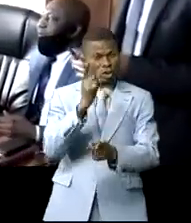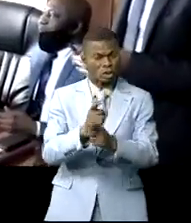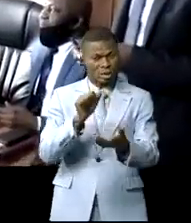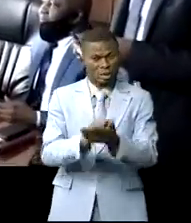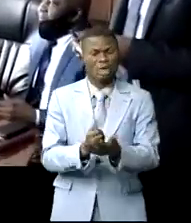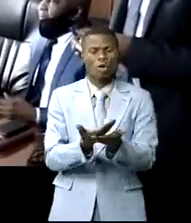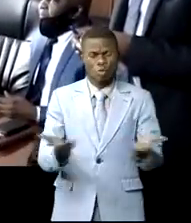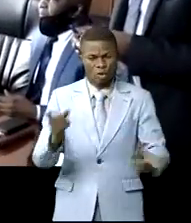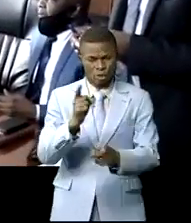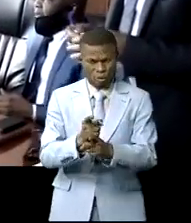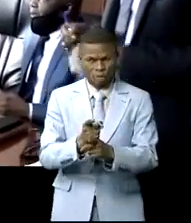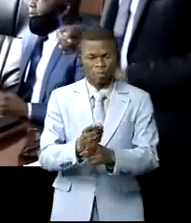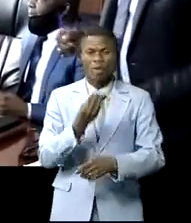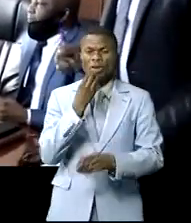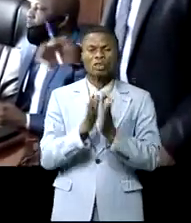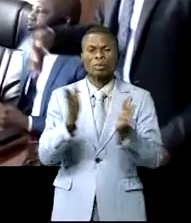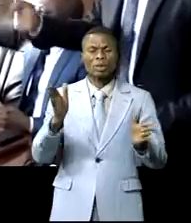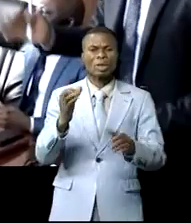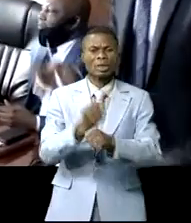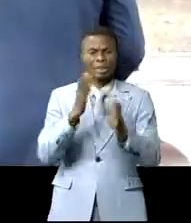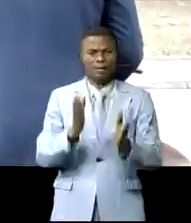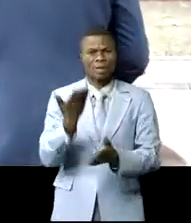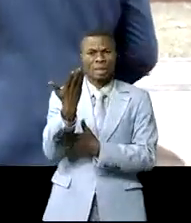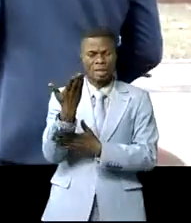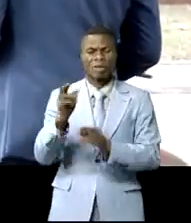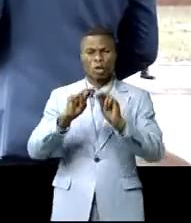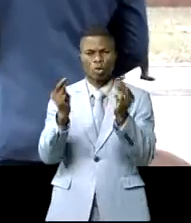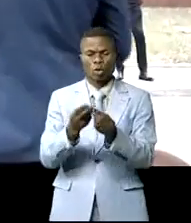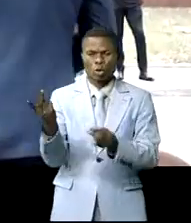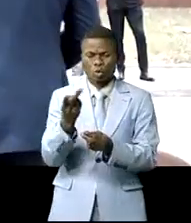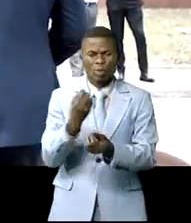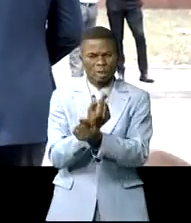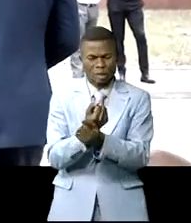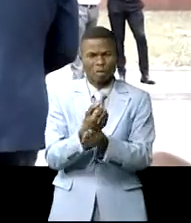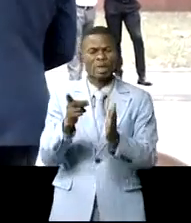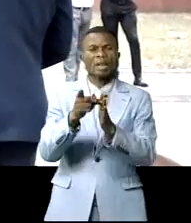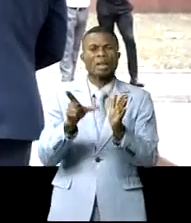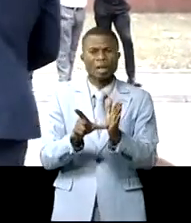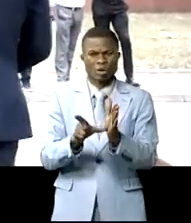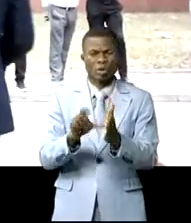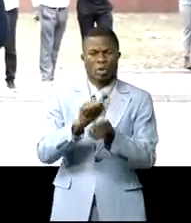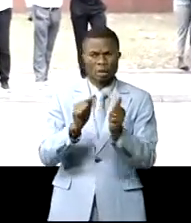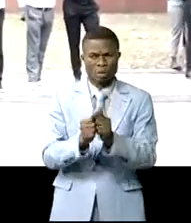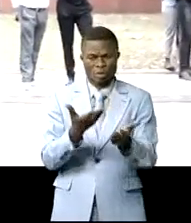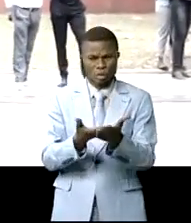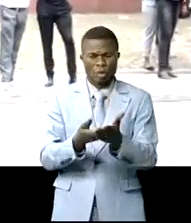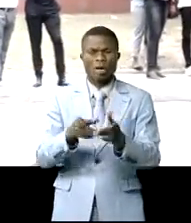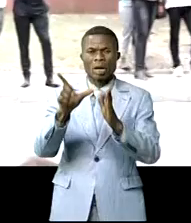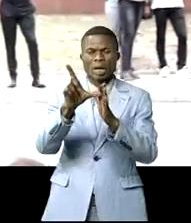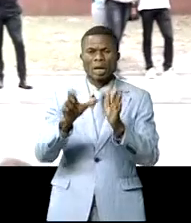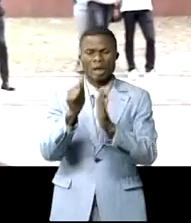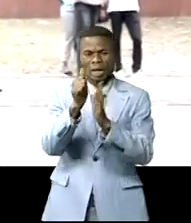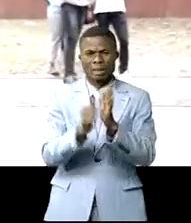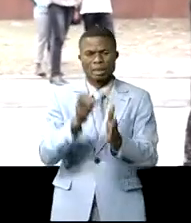Signalons que l'inspection générale du travail avait demandé aux deux parties de respecter la procédure en la matière telle que stipule